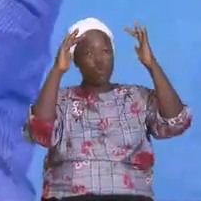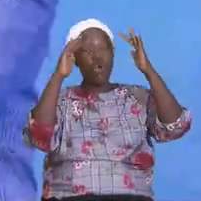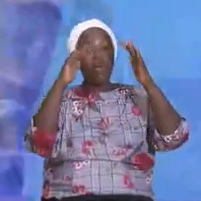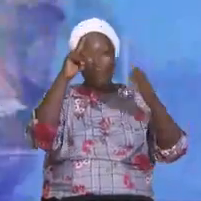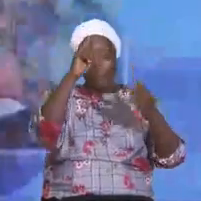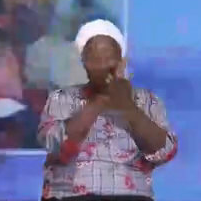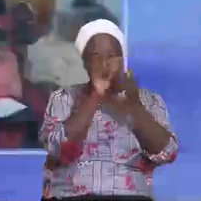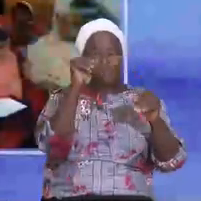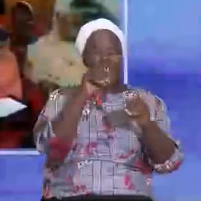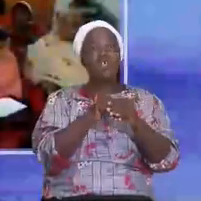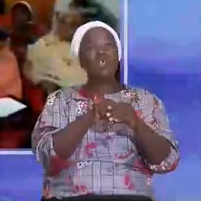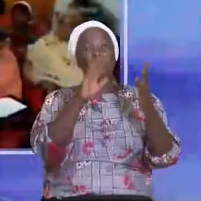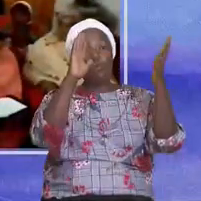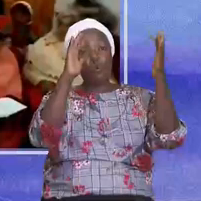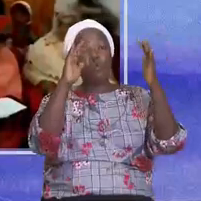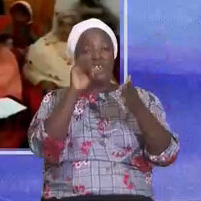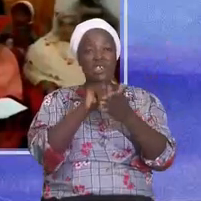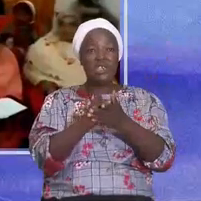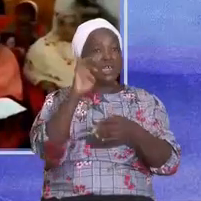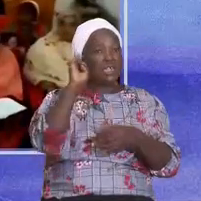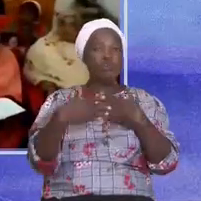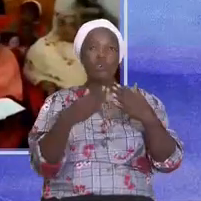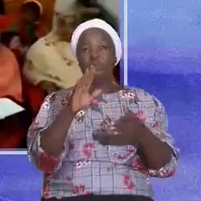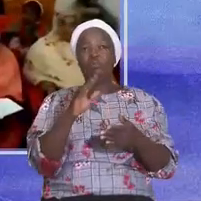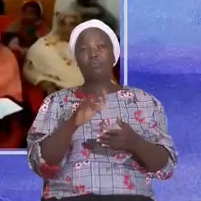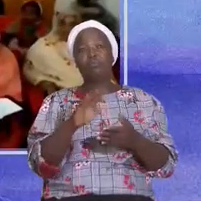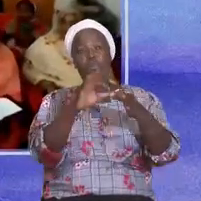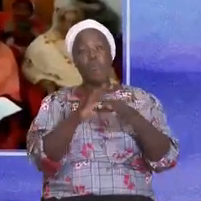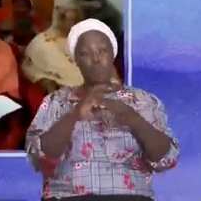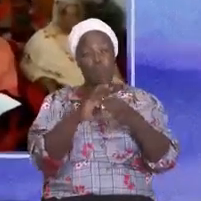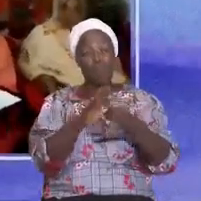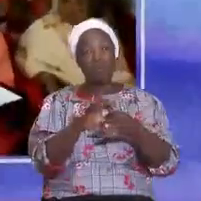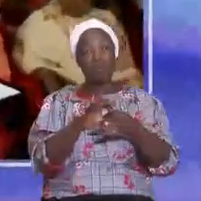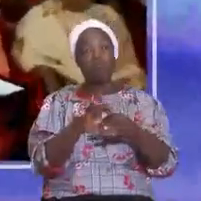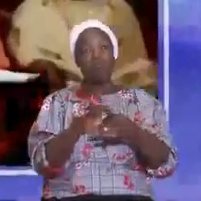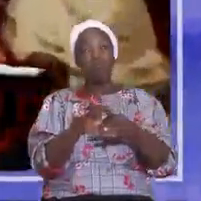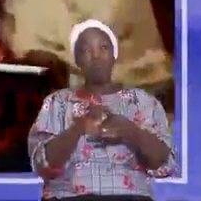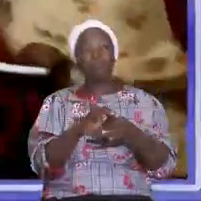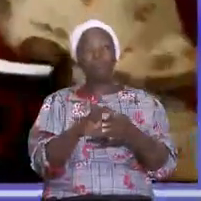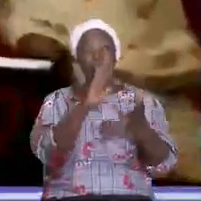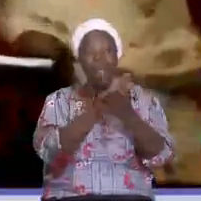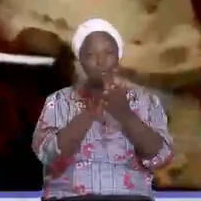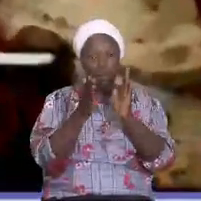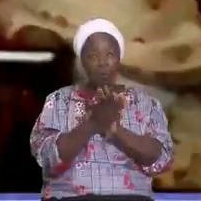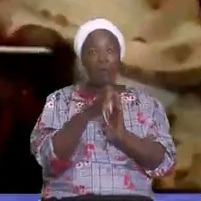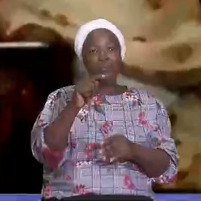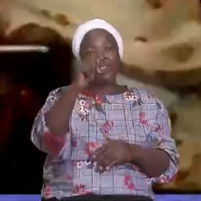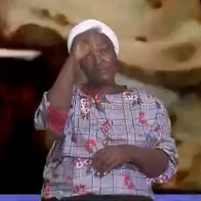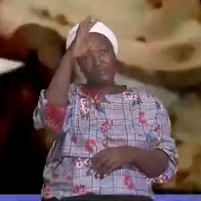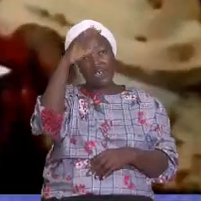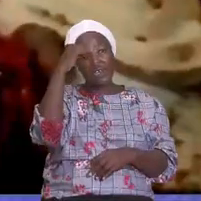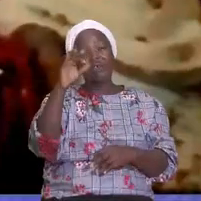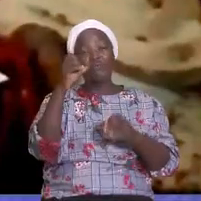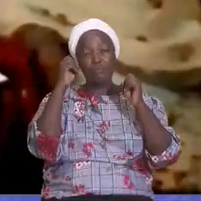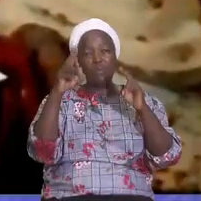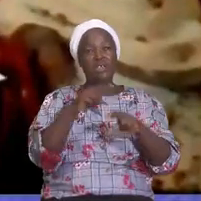espoir de la part de l'homme. Espérant contre toute espérance, il crut, en sorte qu'il devint père